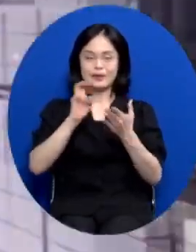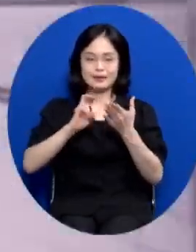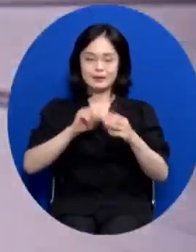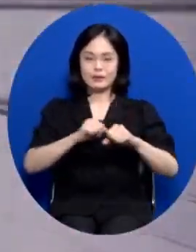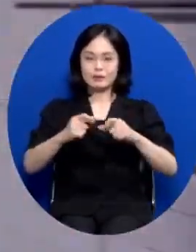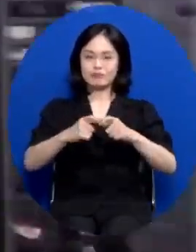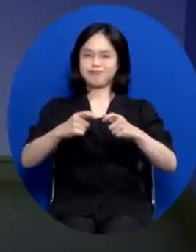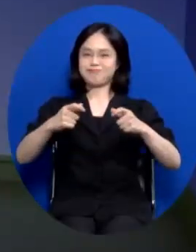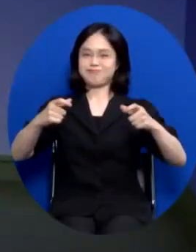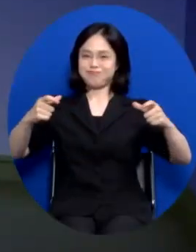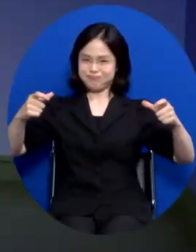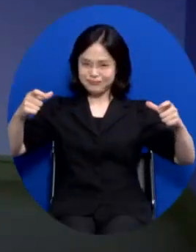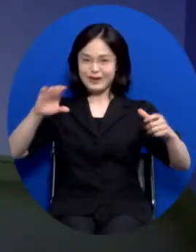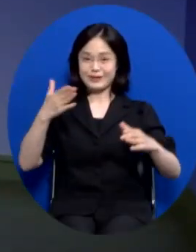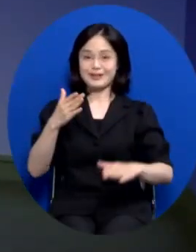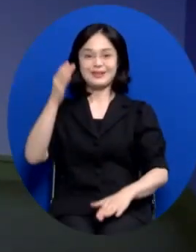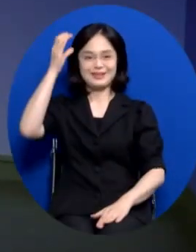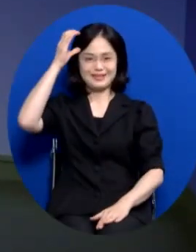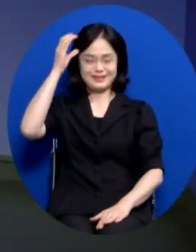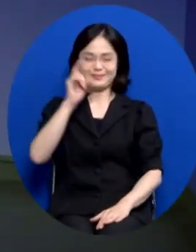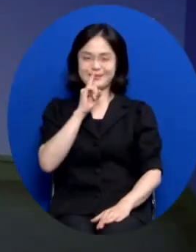넓히는 첫 발걸음이 되길 기대한다고 전했습니다